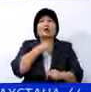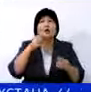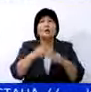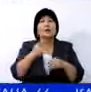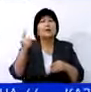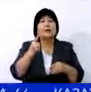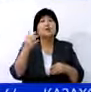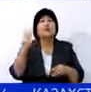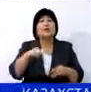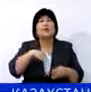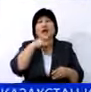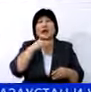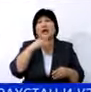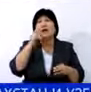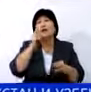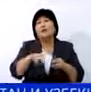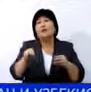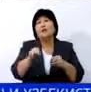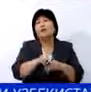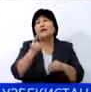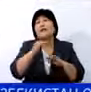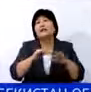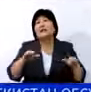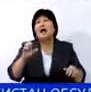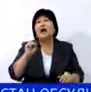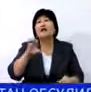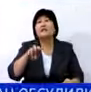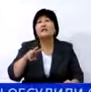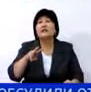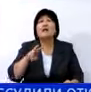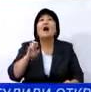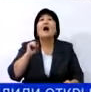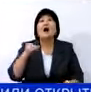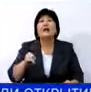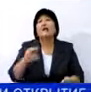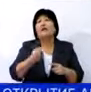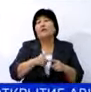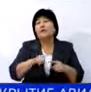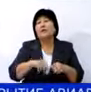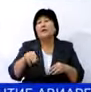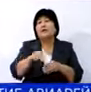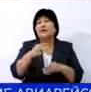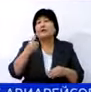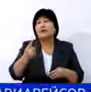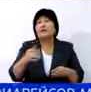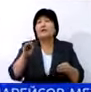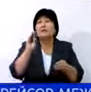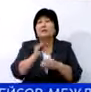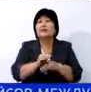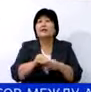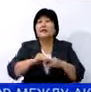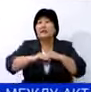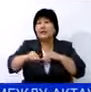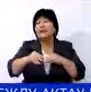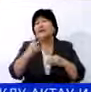1 по 4 классы. Завершен ремонт и детского сада «Асыл-Ай». Ремонтируется 21 улица. На 9 постелен гравий,